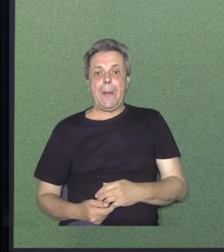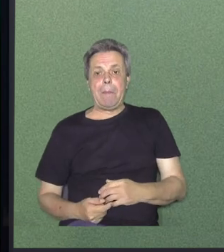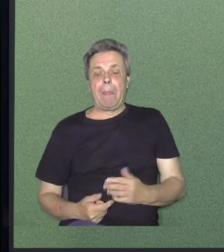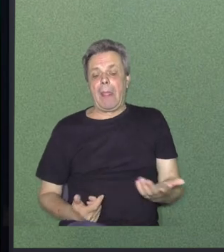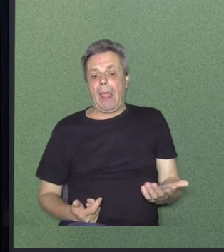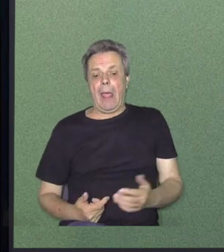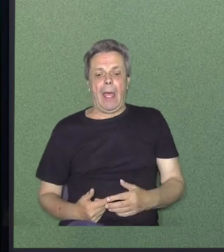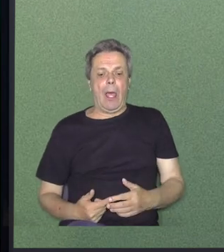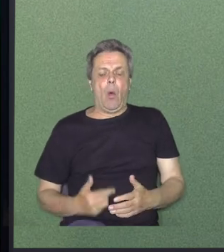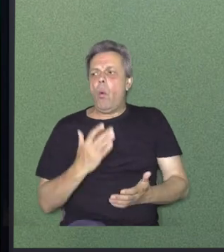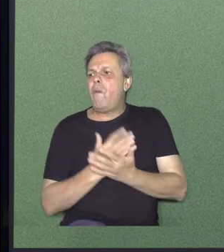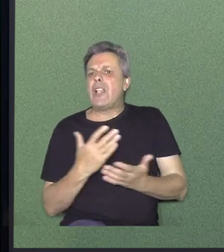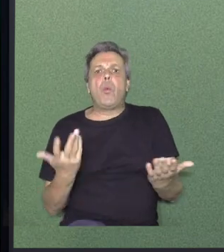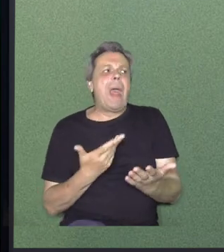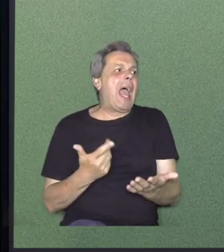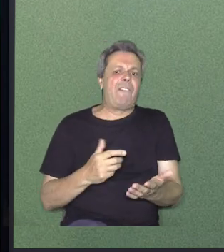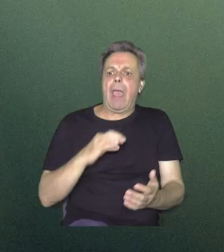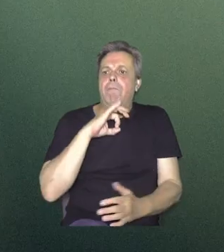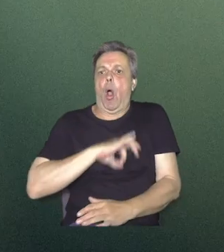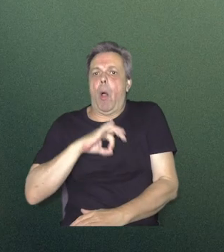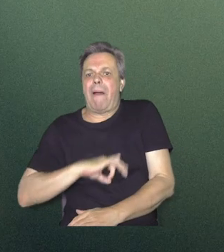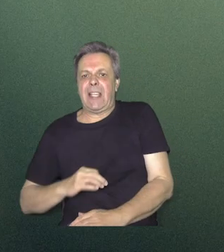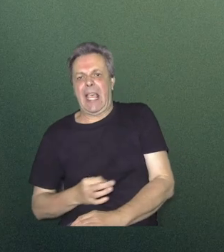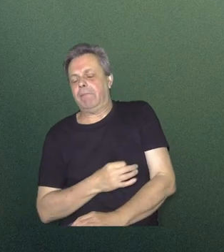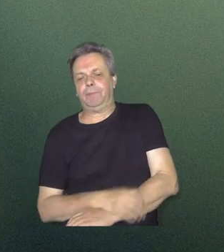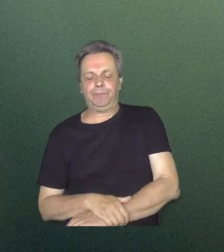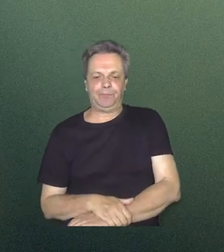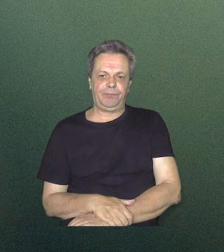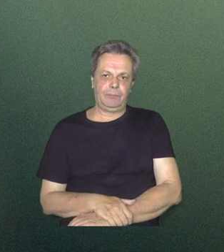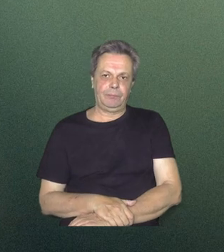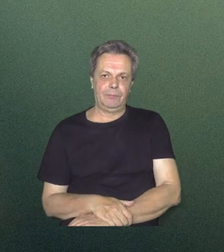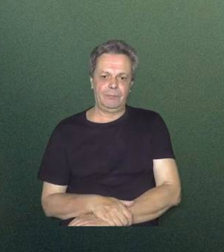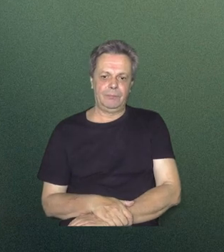jer skroz su nekakve obaveze.